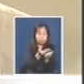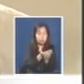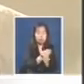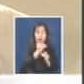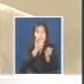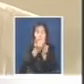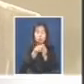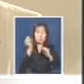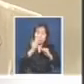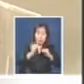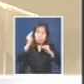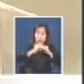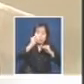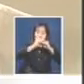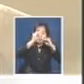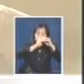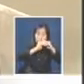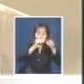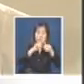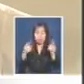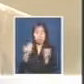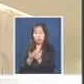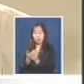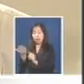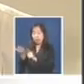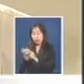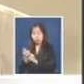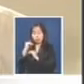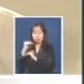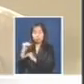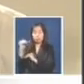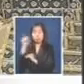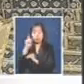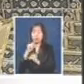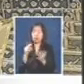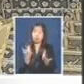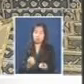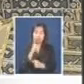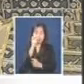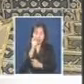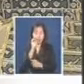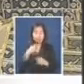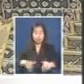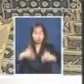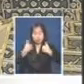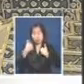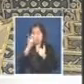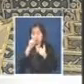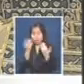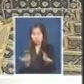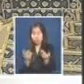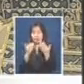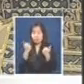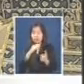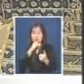ที่จะต้องเกิดขึ้นขณะเดียวกันรายจ่ายสูงขึ้นแต่รายได้เนี่ยไม่ได้เพิ่มก็อยู่ไม่ได้ค่ะถ้าเราคำนวณแล้วเนี่ยรายได้ต่อเ